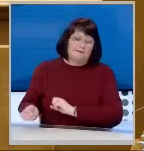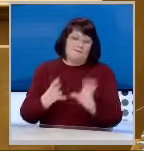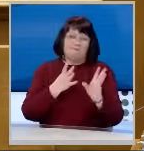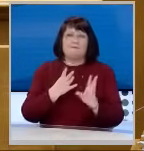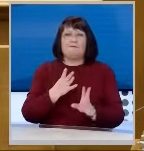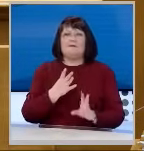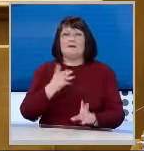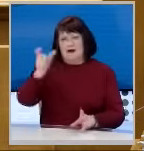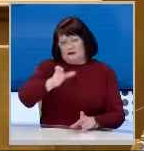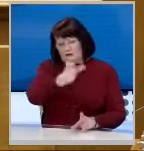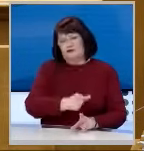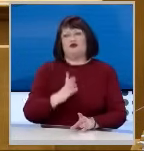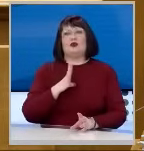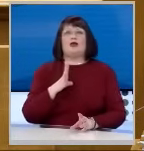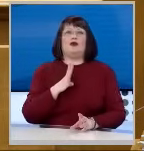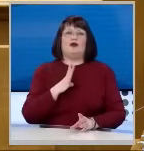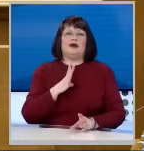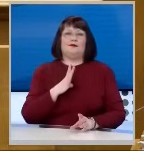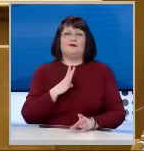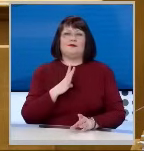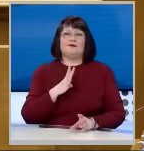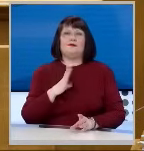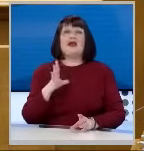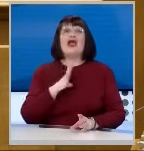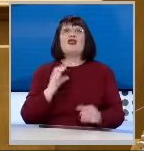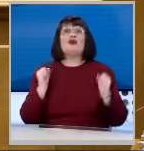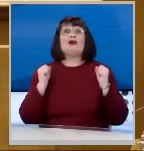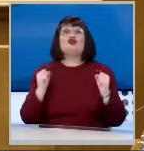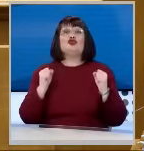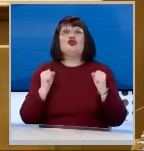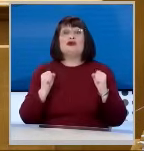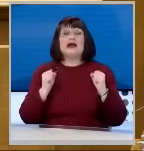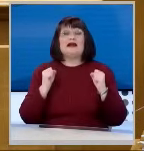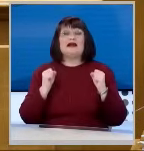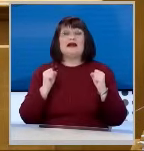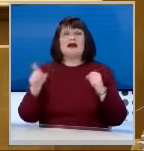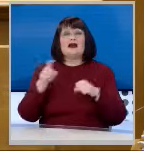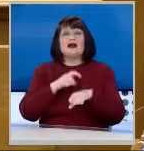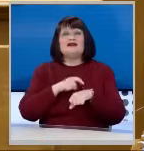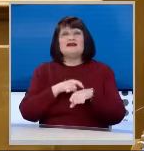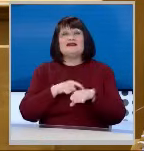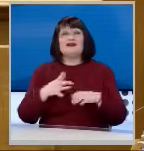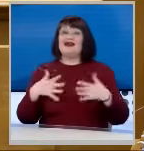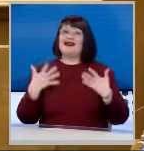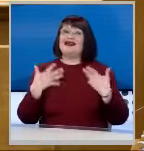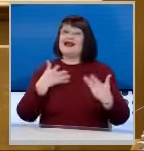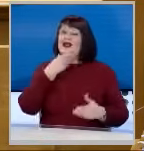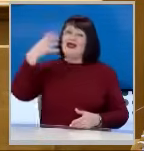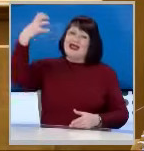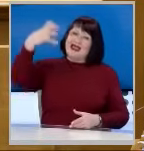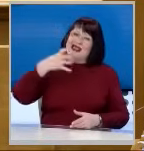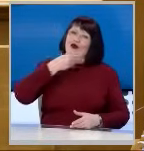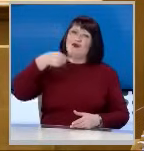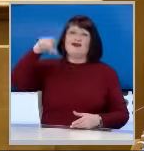τις υπάρξεις τους ήταν άνθρωποι ζωντανοί σήμερα θα χαίρονταν μια όμορφη ηλιόλουστη